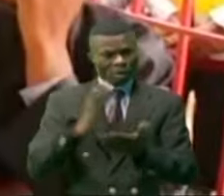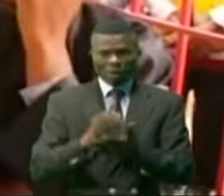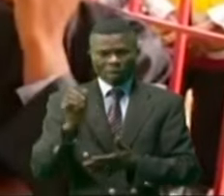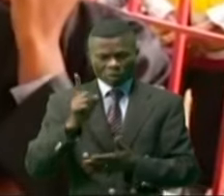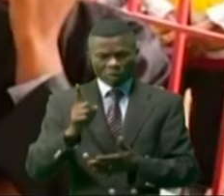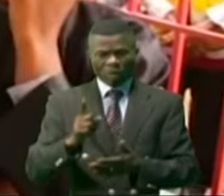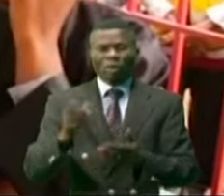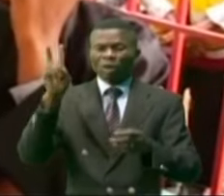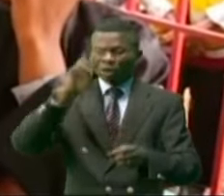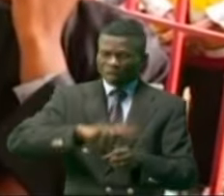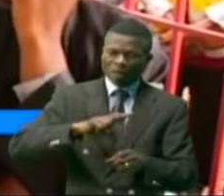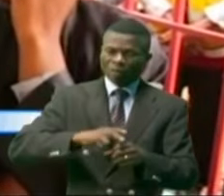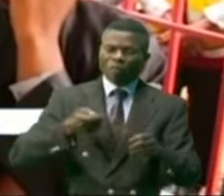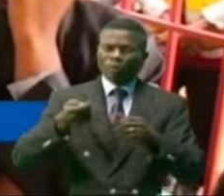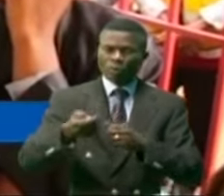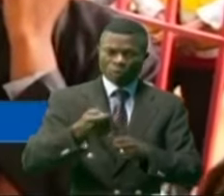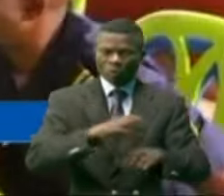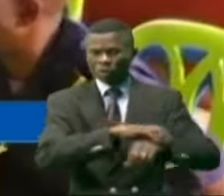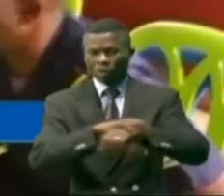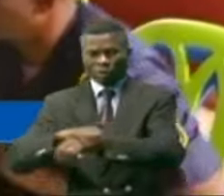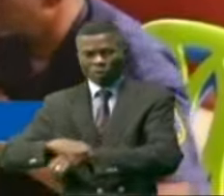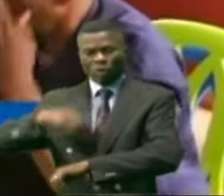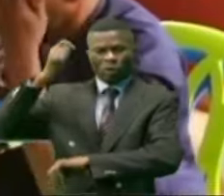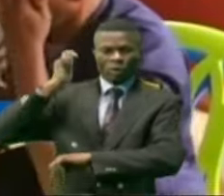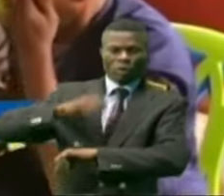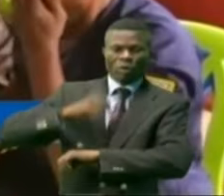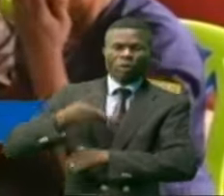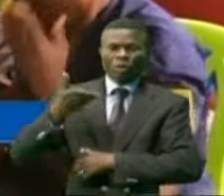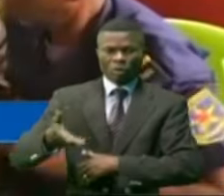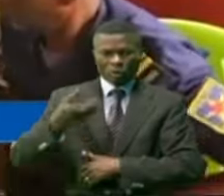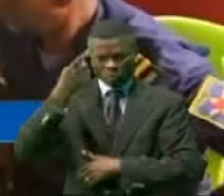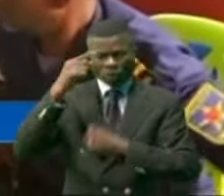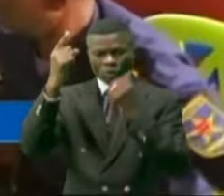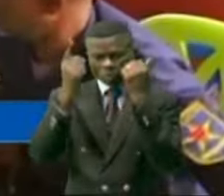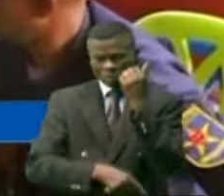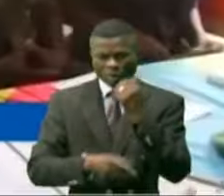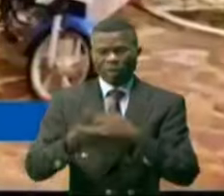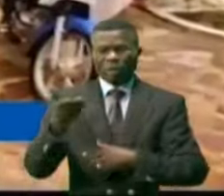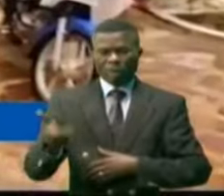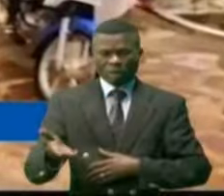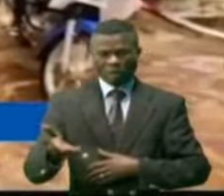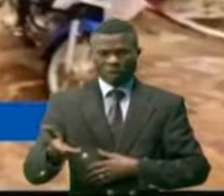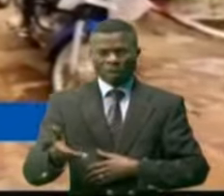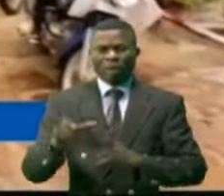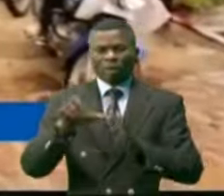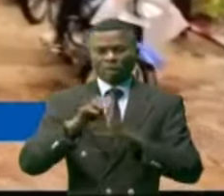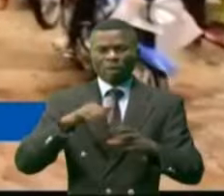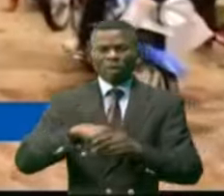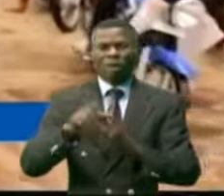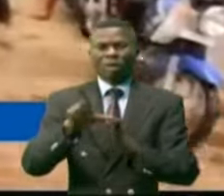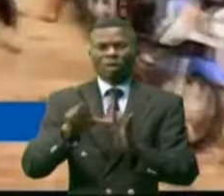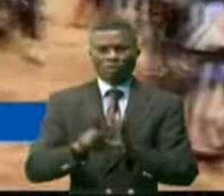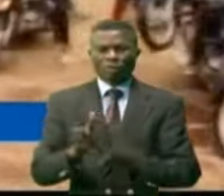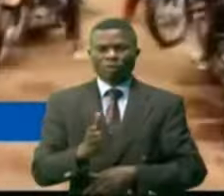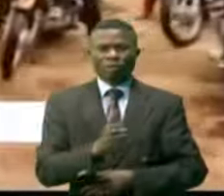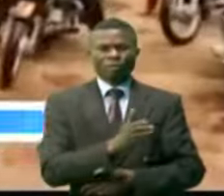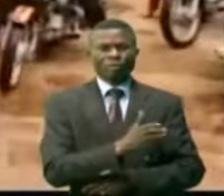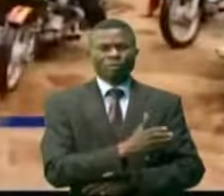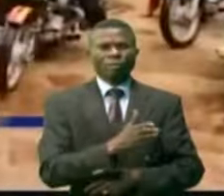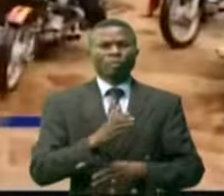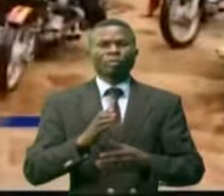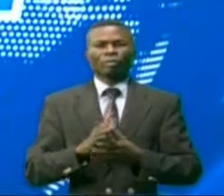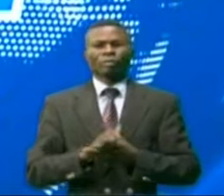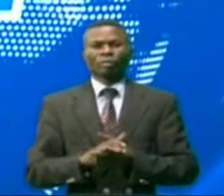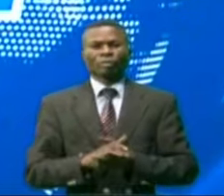les victimes soient accompagnées devant les instances judiciaires pour se prévaloir de leurs droits afin d'obtenir